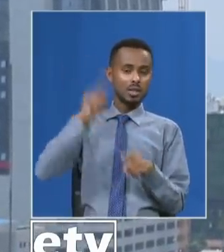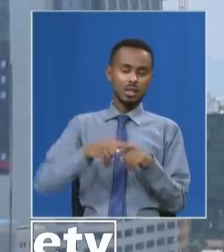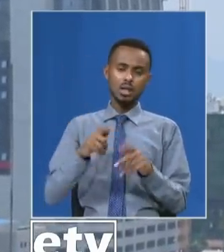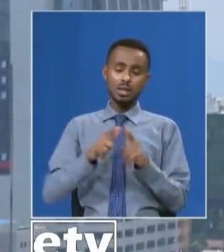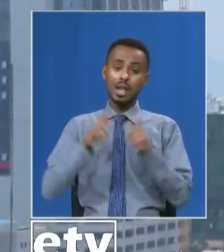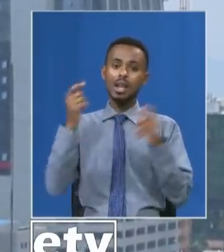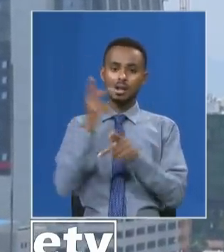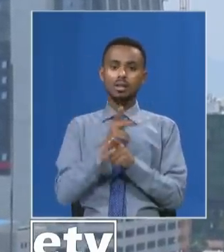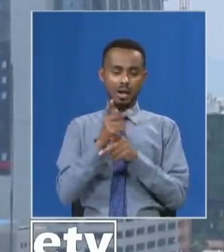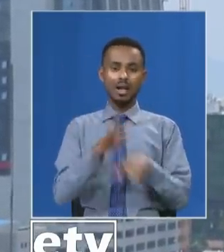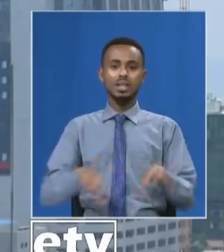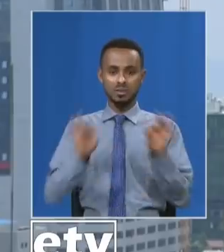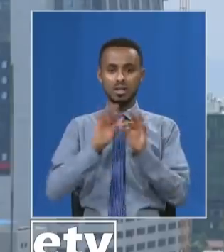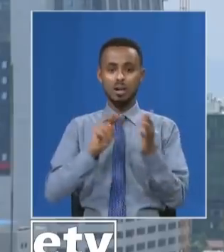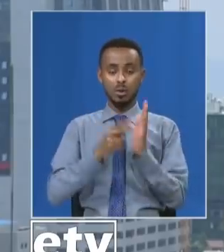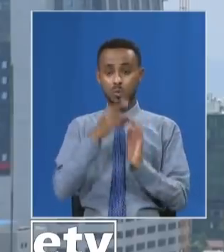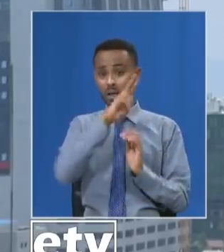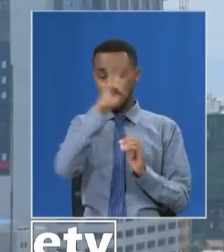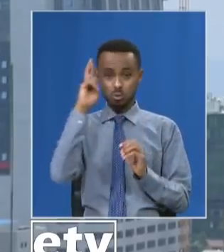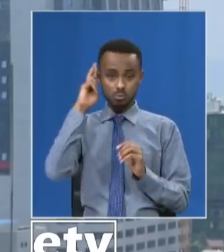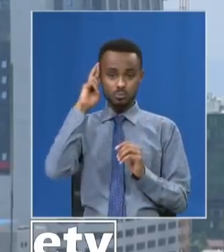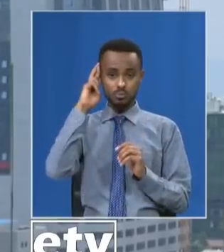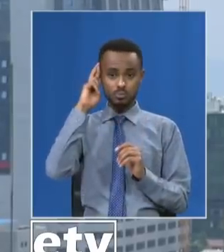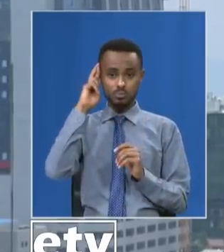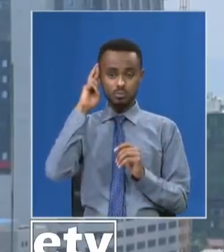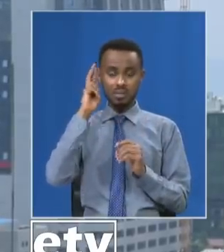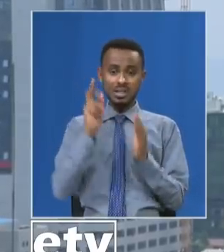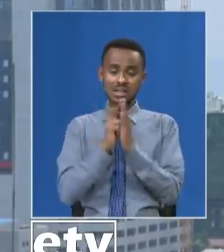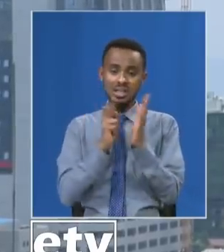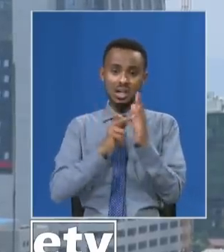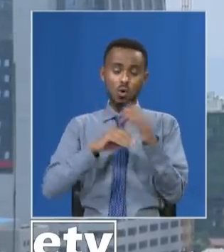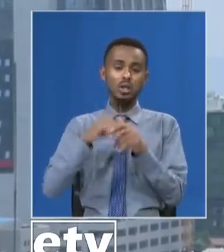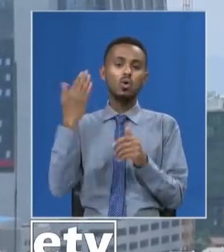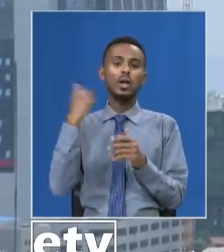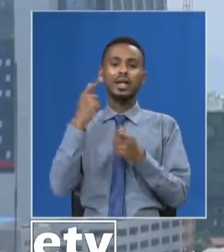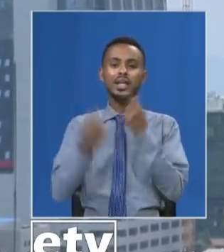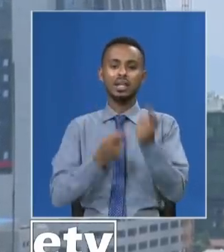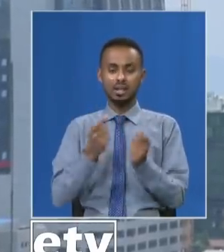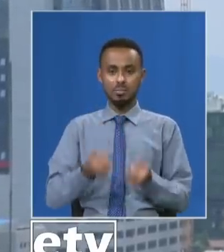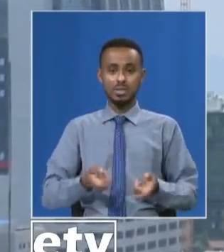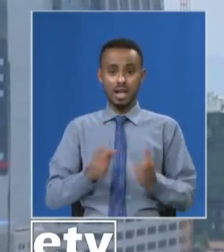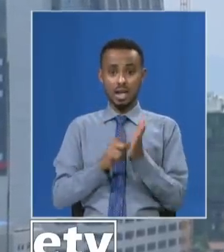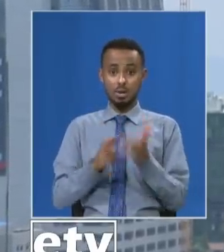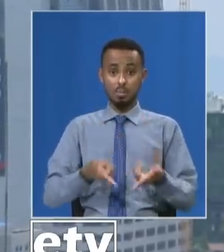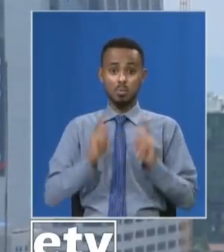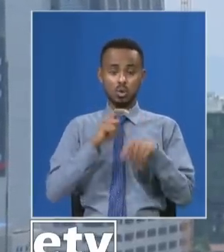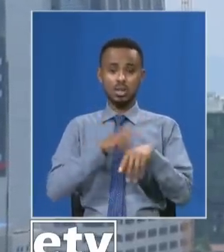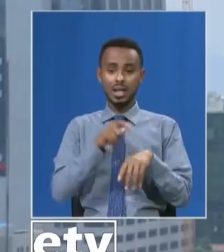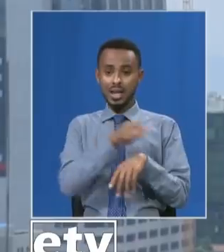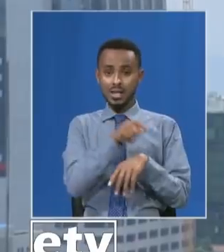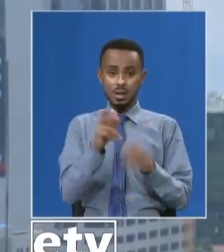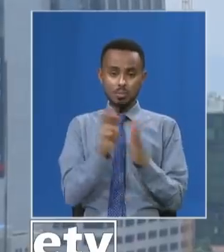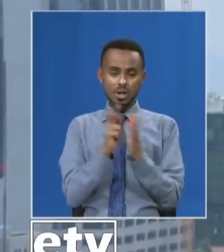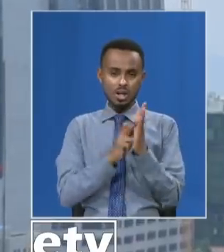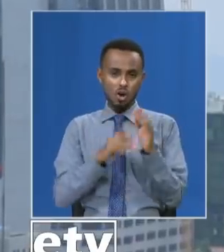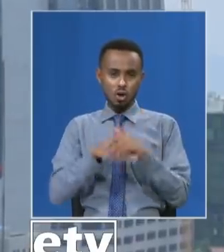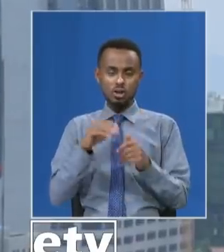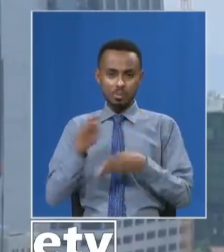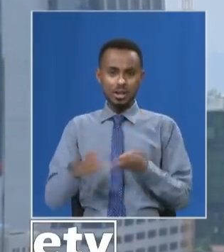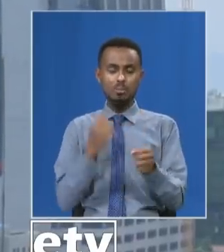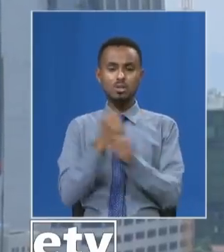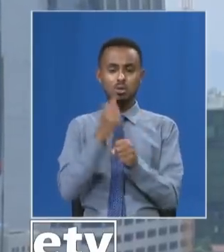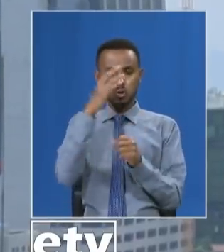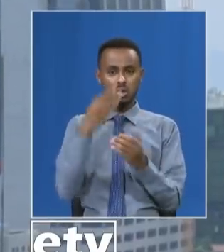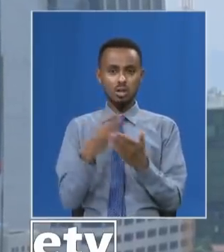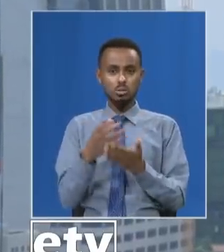ትልቅ ጥንቃቄ ያስፈልጋል ማለት ነው። ምክንያቱም ህገወጥ የሆነ ንግድ ለምሳሌ በሚኖርበት ሰዓት እነዚህ በህገወጥ መልኩ የሚሰሩ ሰዎች